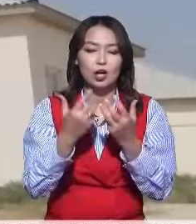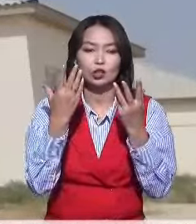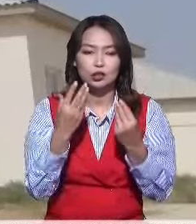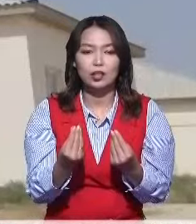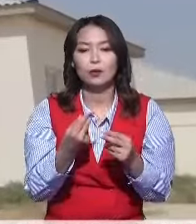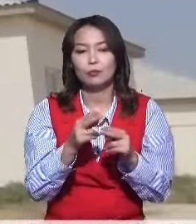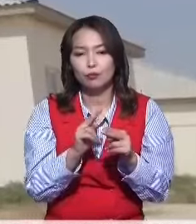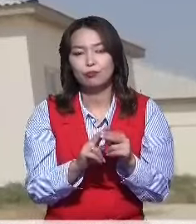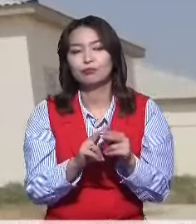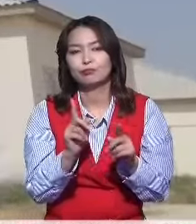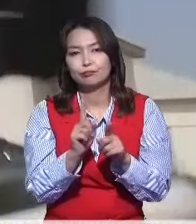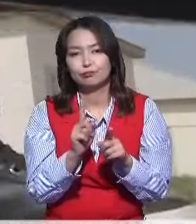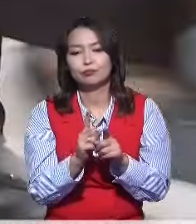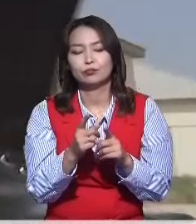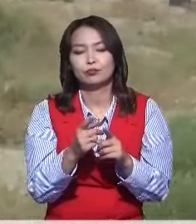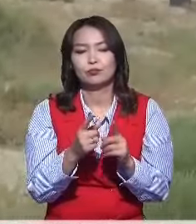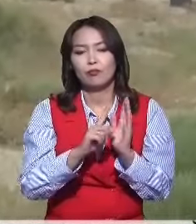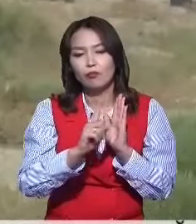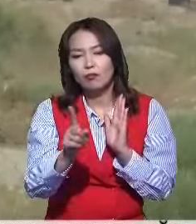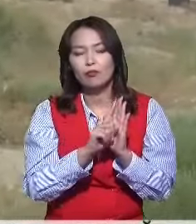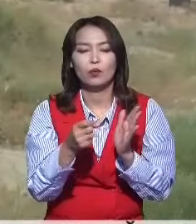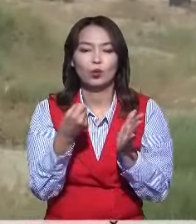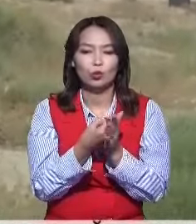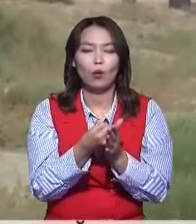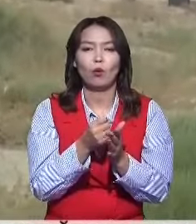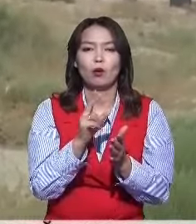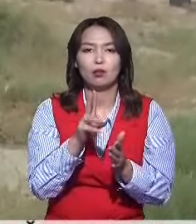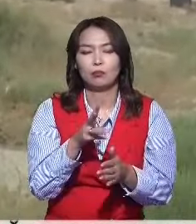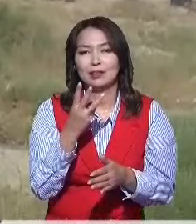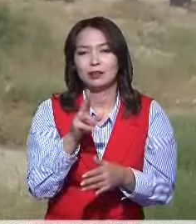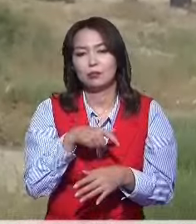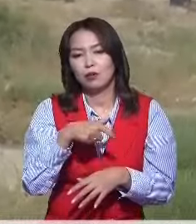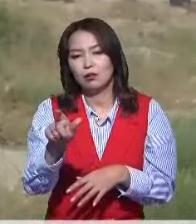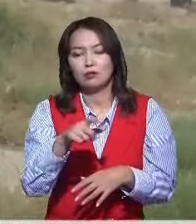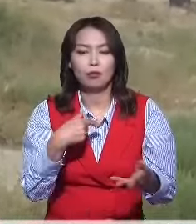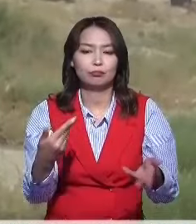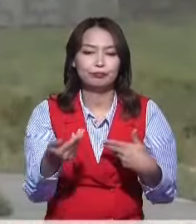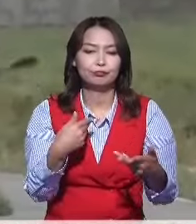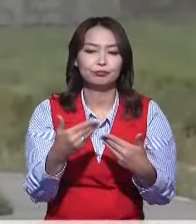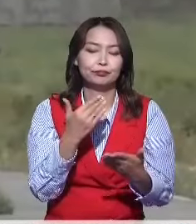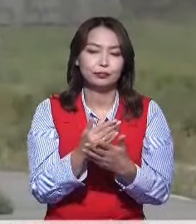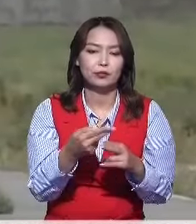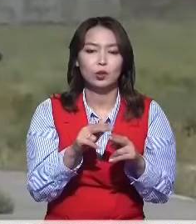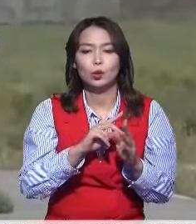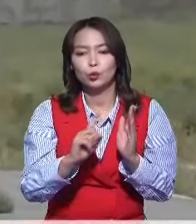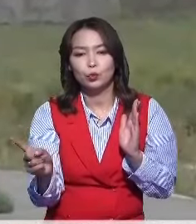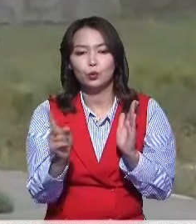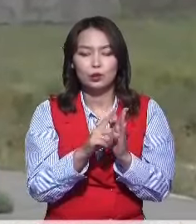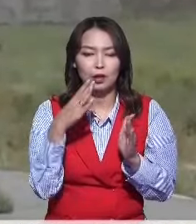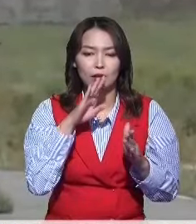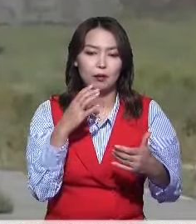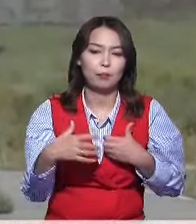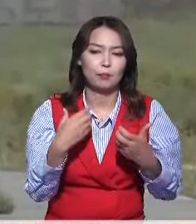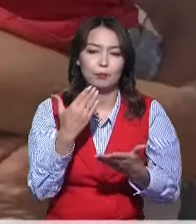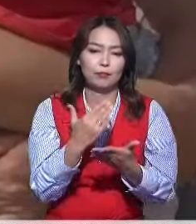ходить пешком 3 километра до школы и столько же обратно. Днем еще полбеды, говорят обеспокоенные родители. Но скоро начнет рано